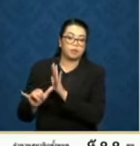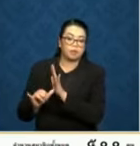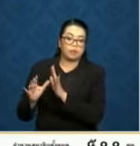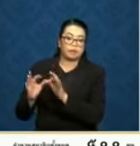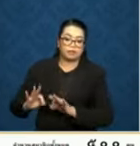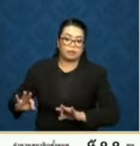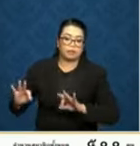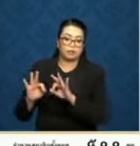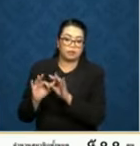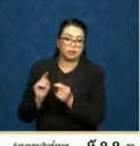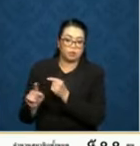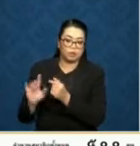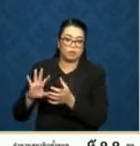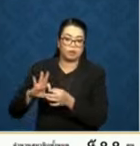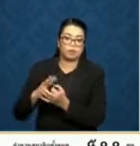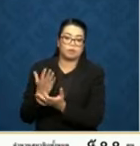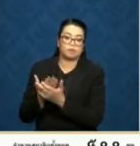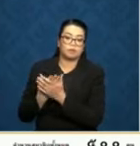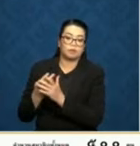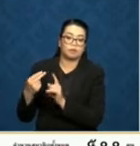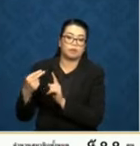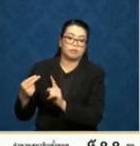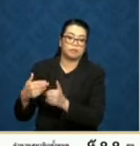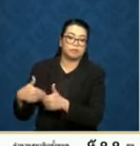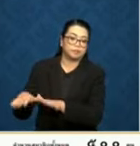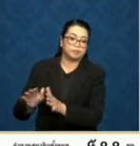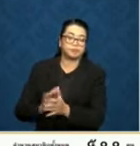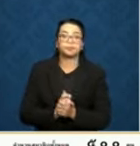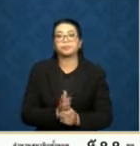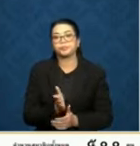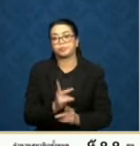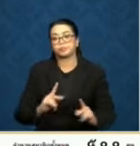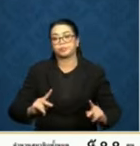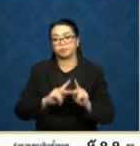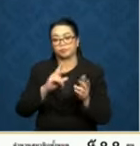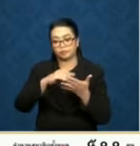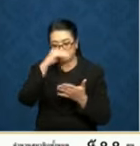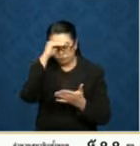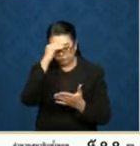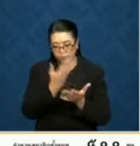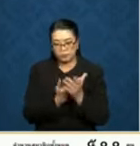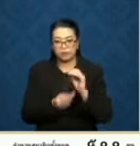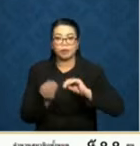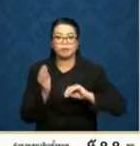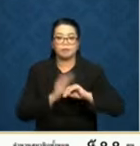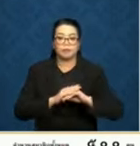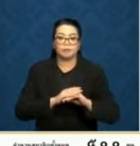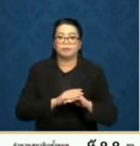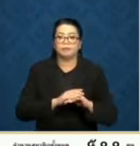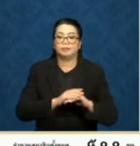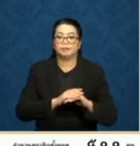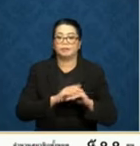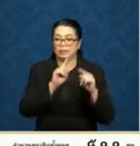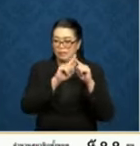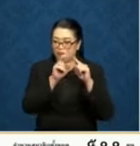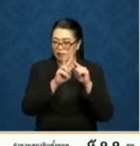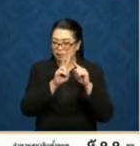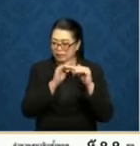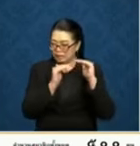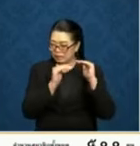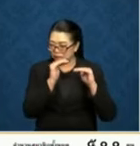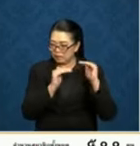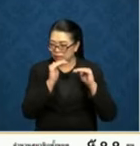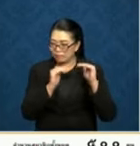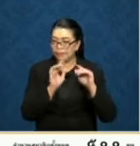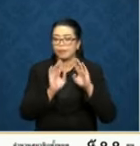าลที่สำคญนั้กคือเรื่องขเงินดจิตัลกระสวงศึษาที่การได้รับงบประมาณสูงเป็อัดับต้นเทียบเปสตส่นแล